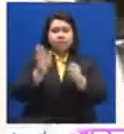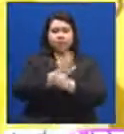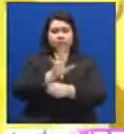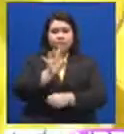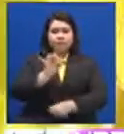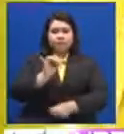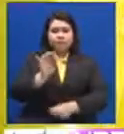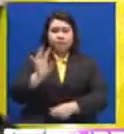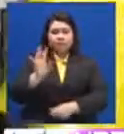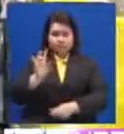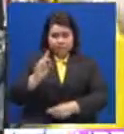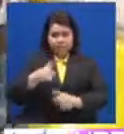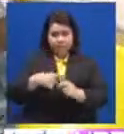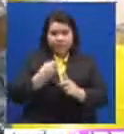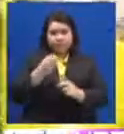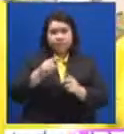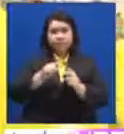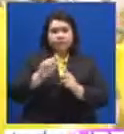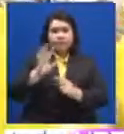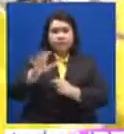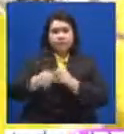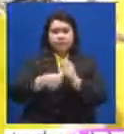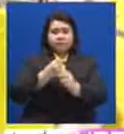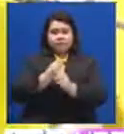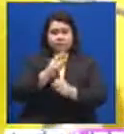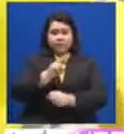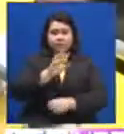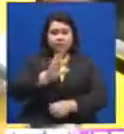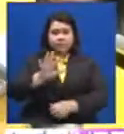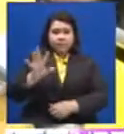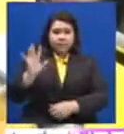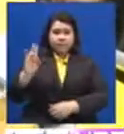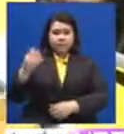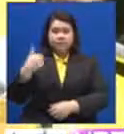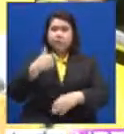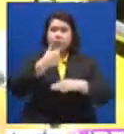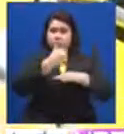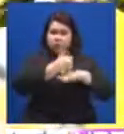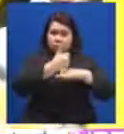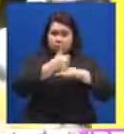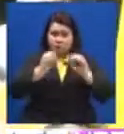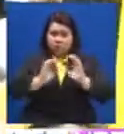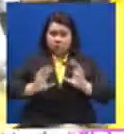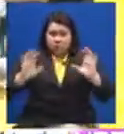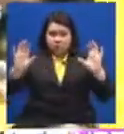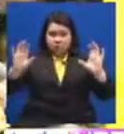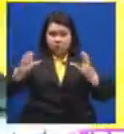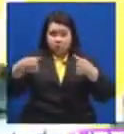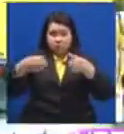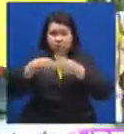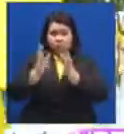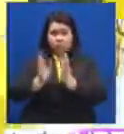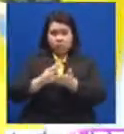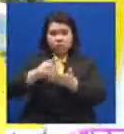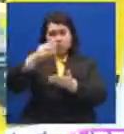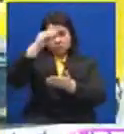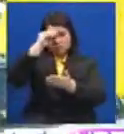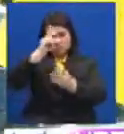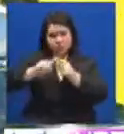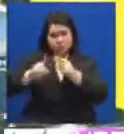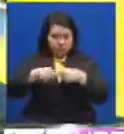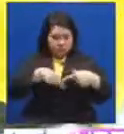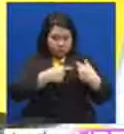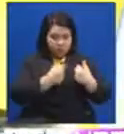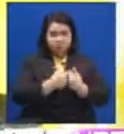พรรษา 5ธันวาคม2557โดยมีผู้บริหารข้าราชการและบุคลากรทางการศึกษาที่มีจิต